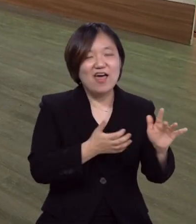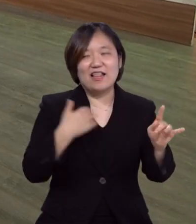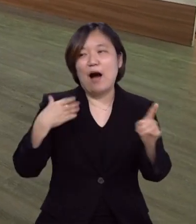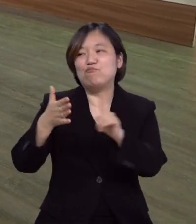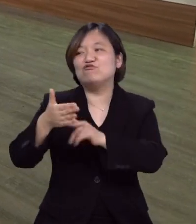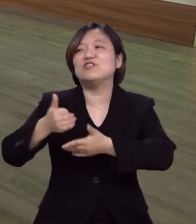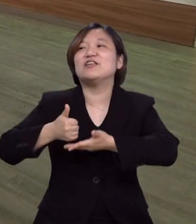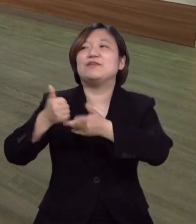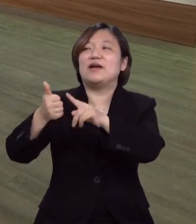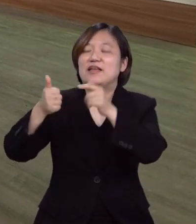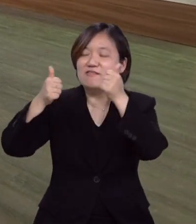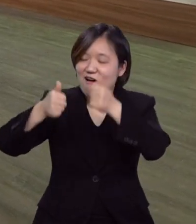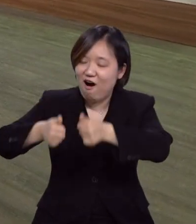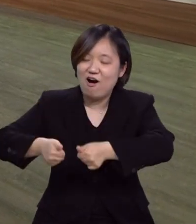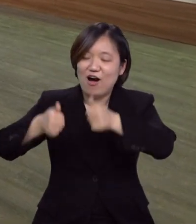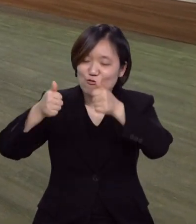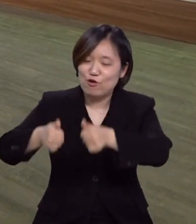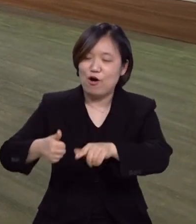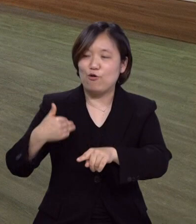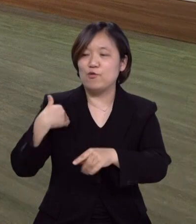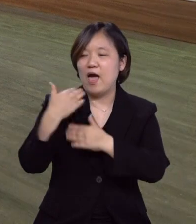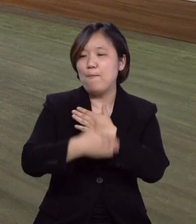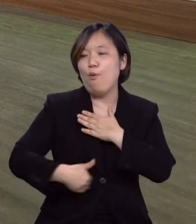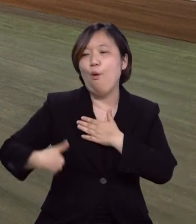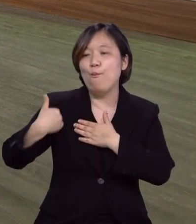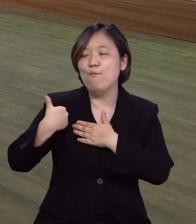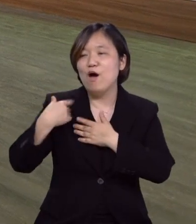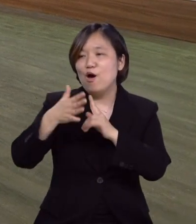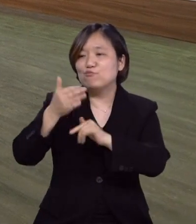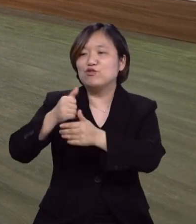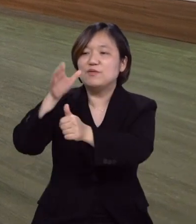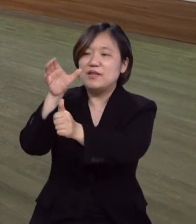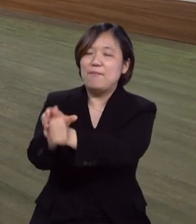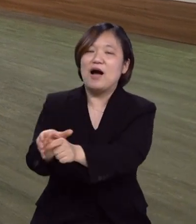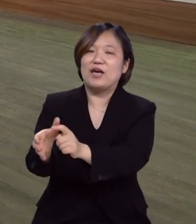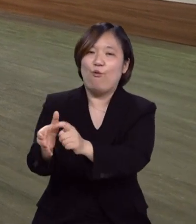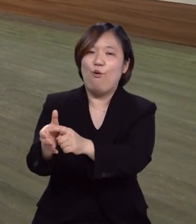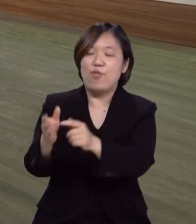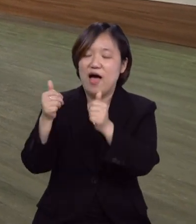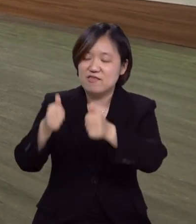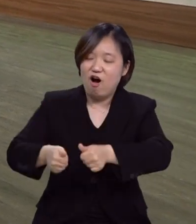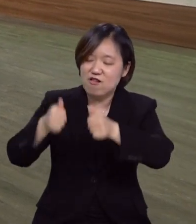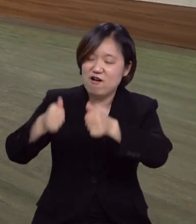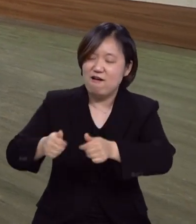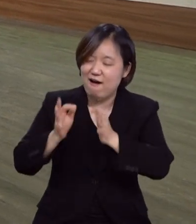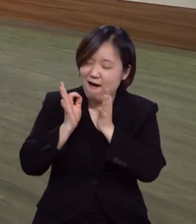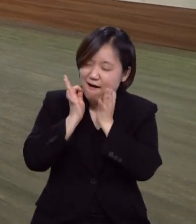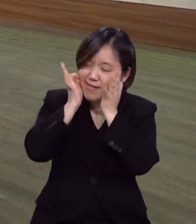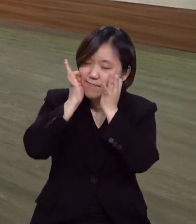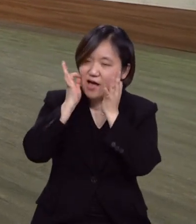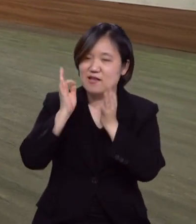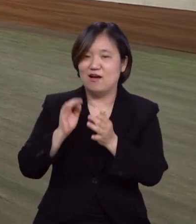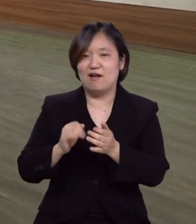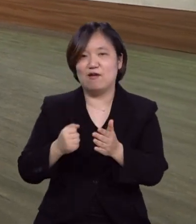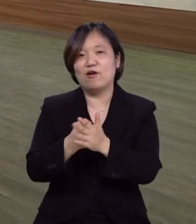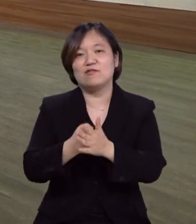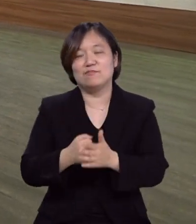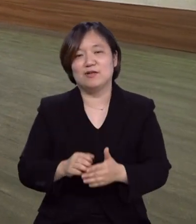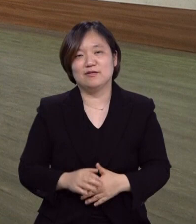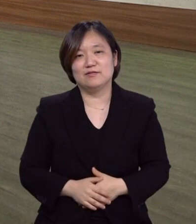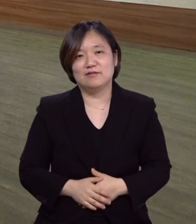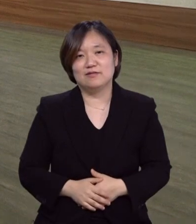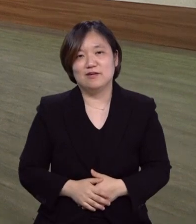절하다가 몸뚱아리 부처님께 다 맡기고 부처님께 절하다 죽자 그리고 그 다음날부터